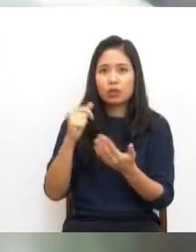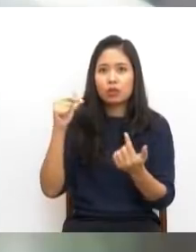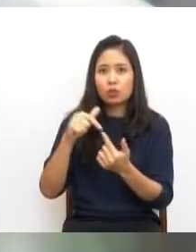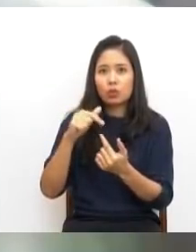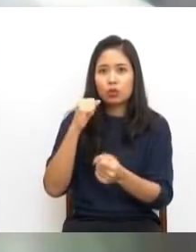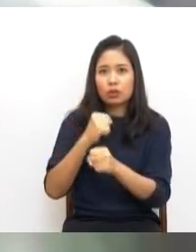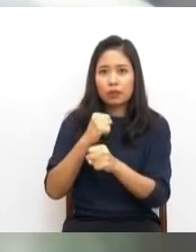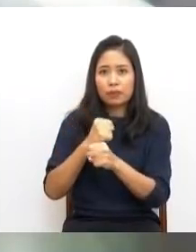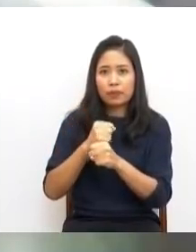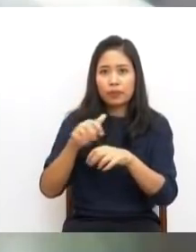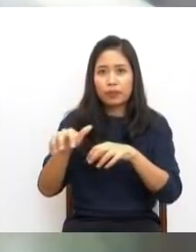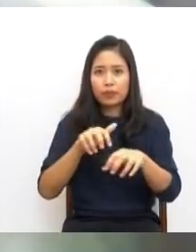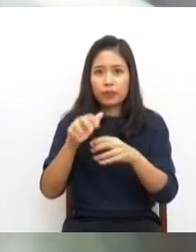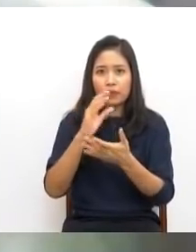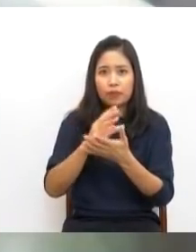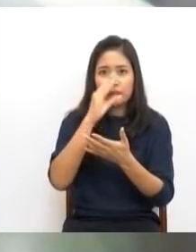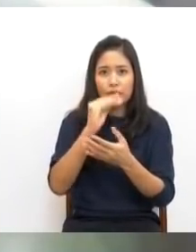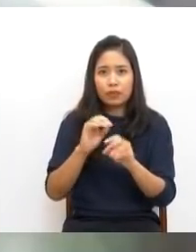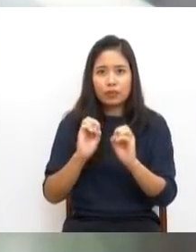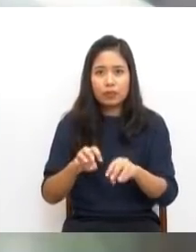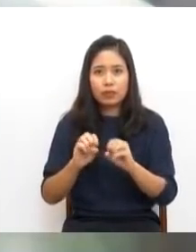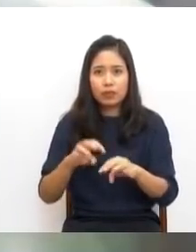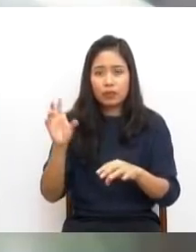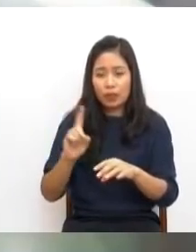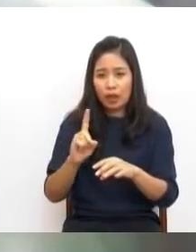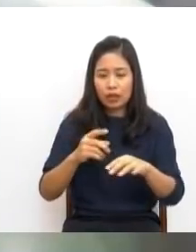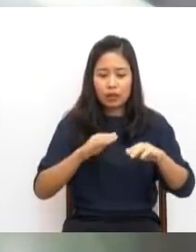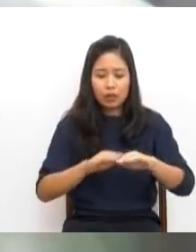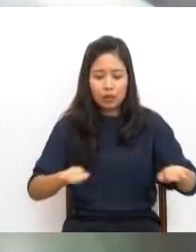การเรียงลำดับเนื้อหาซีเควนต์เนี่ยก็คือเริ่มจากเด็กประถมเล็กๆก็คือ